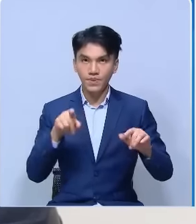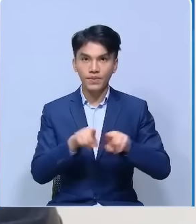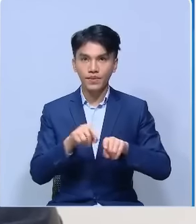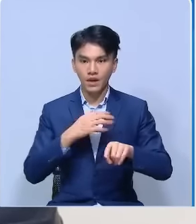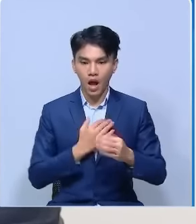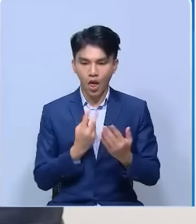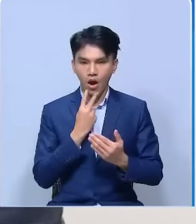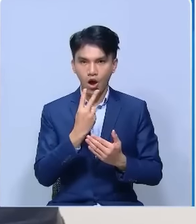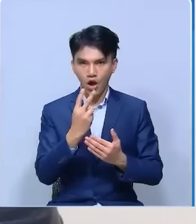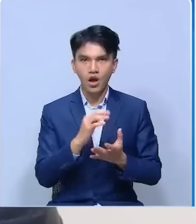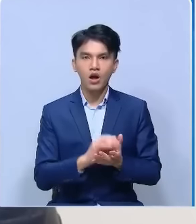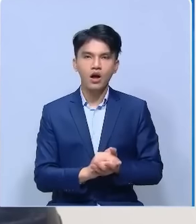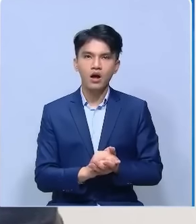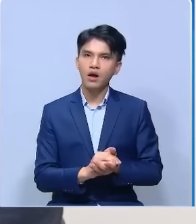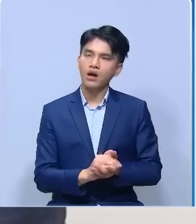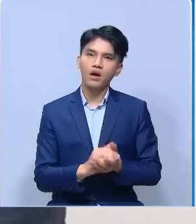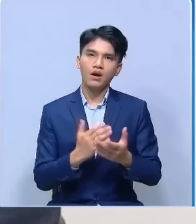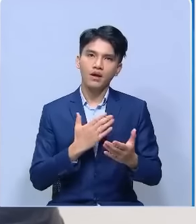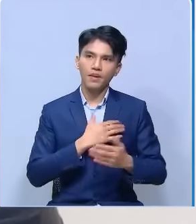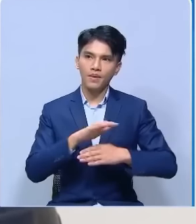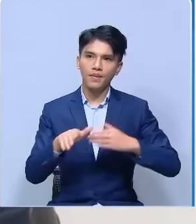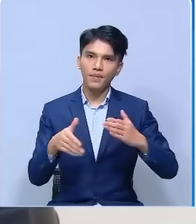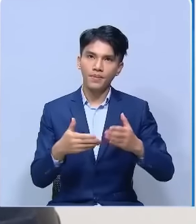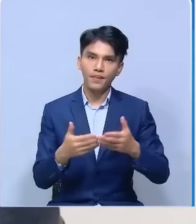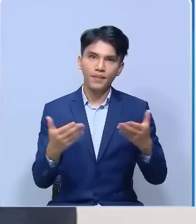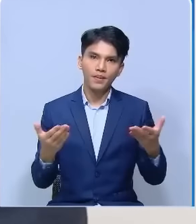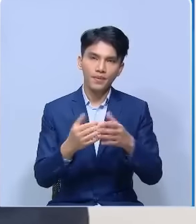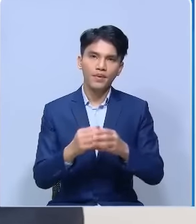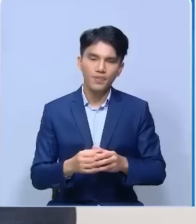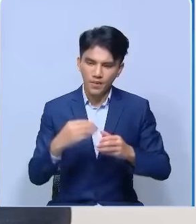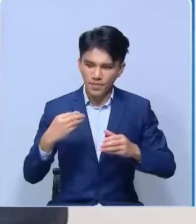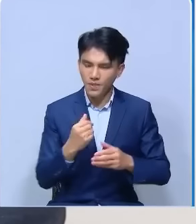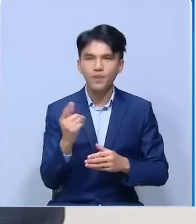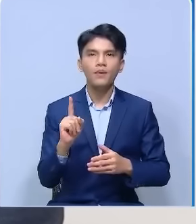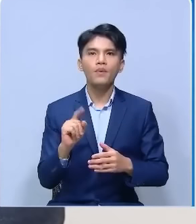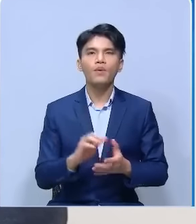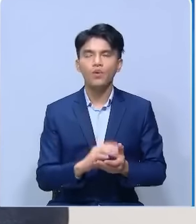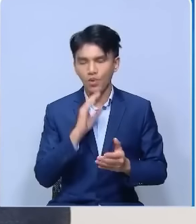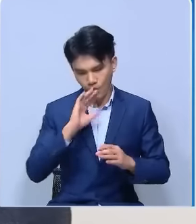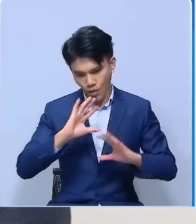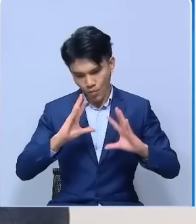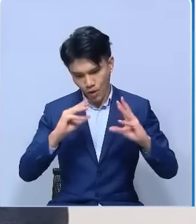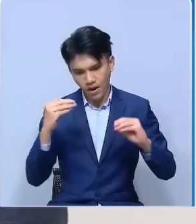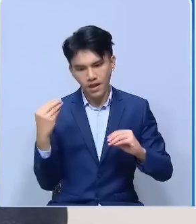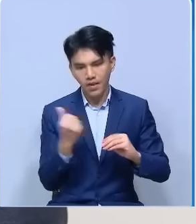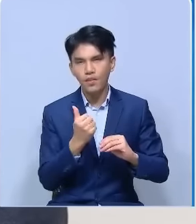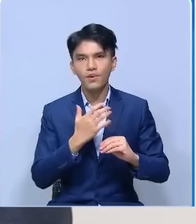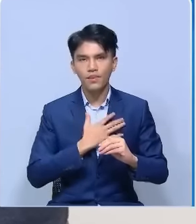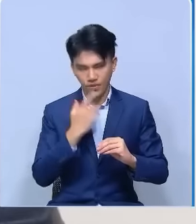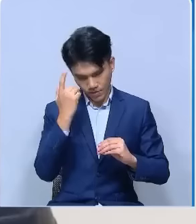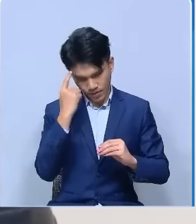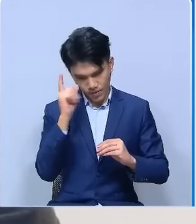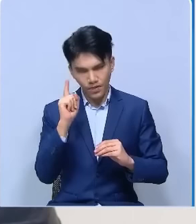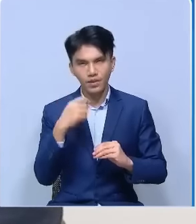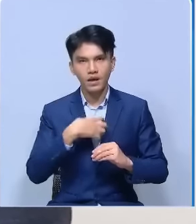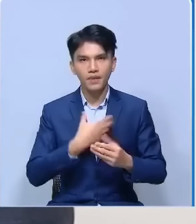อดูนะครับว่า5ร้านรายการเนี่ยมันจะหมดเร็วแค่ไหนถ้าหมดเร็วในงวดแรกเนี่ยเราถือว่ามันมีความ